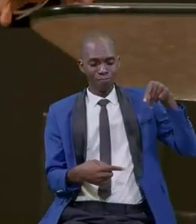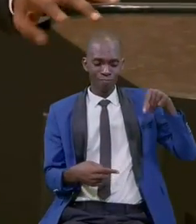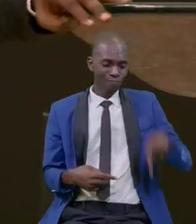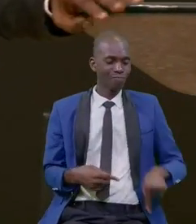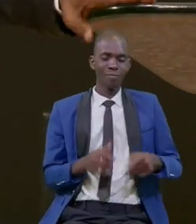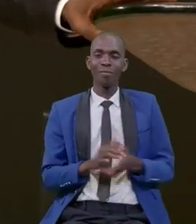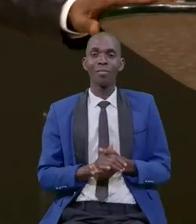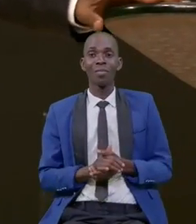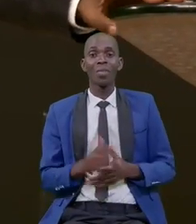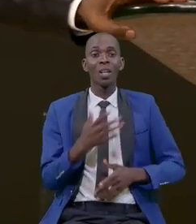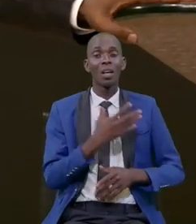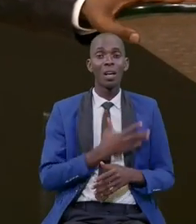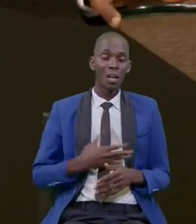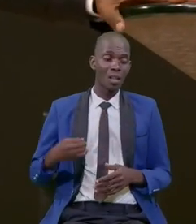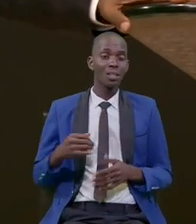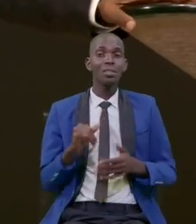toujours.